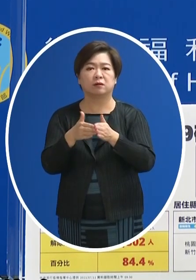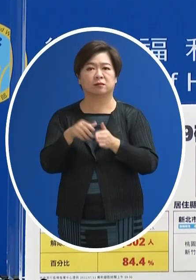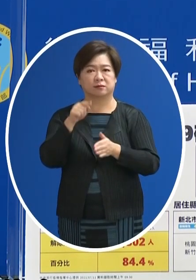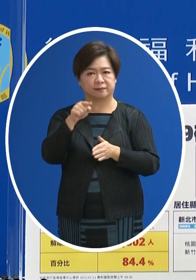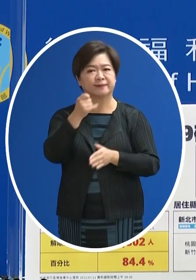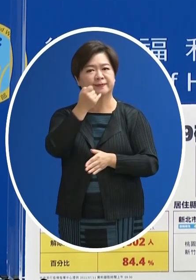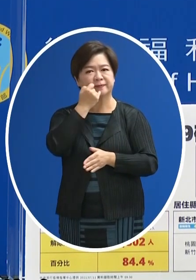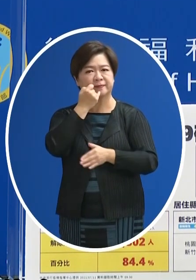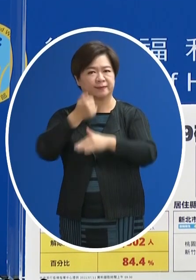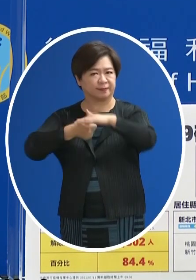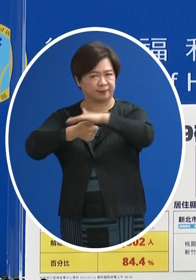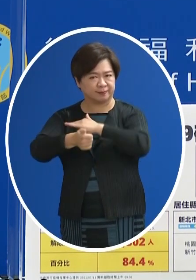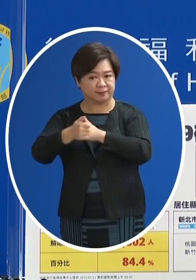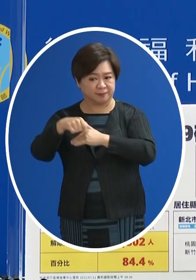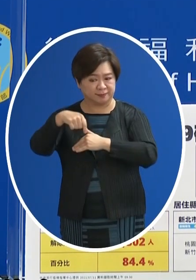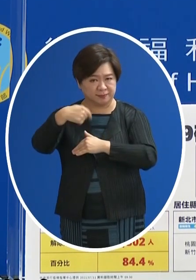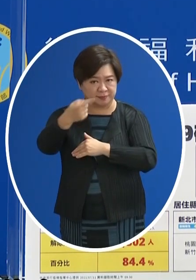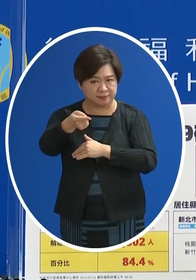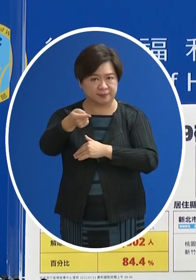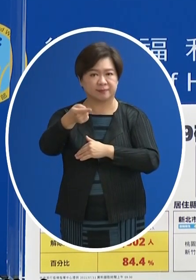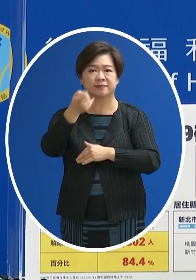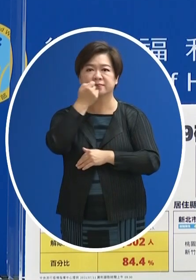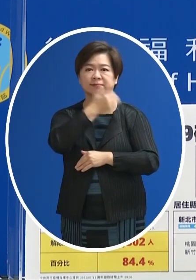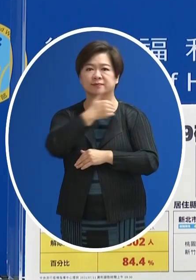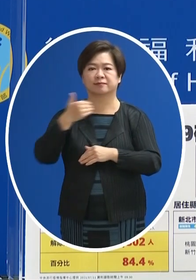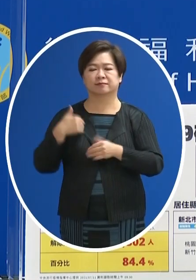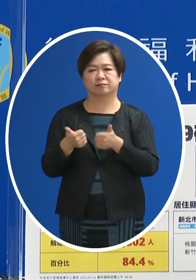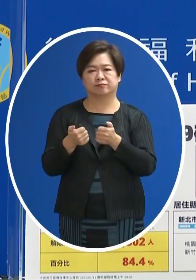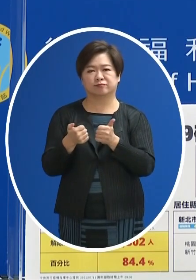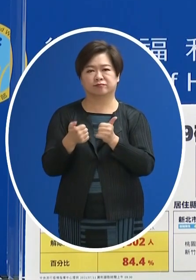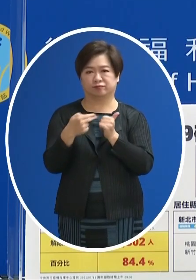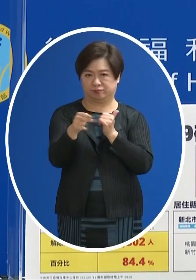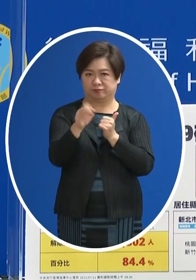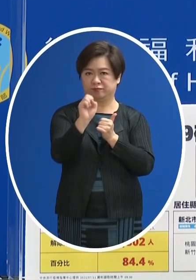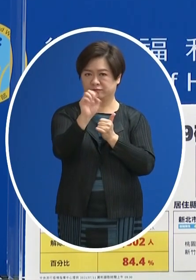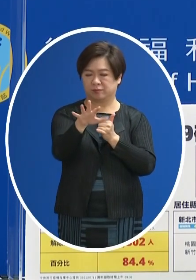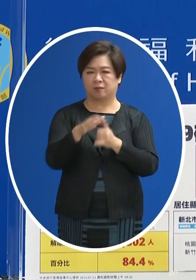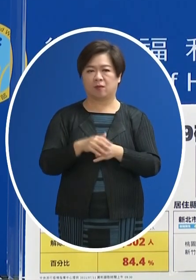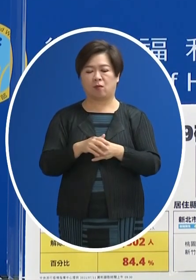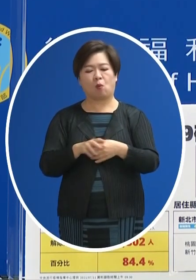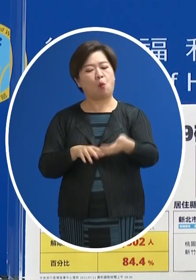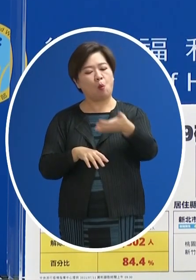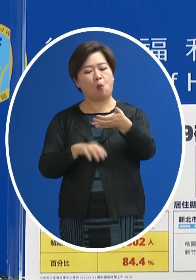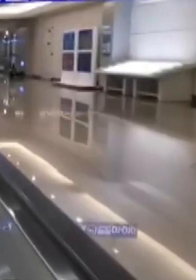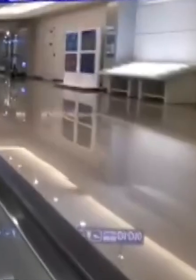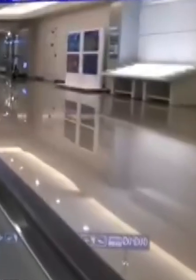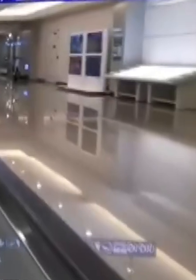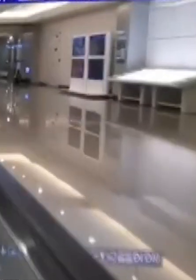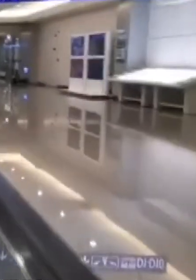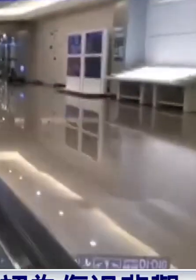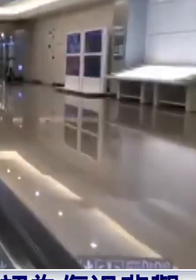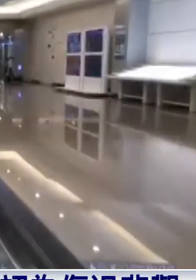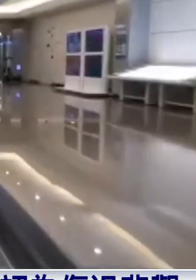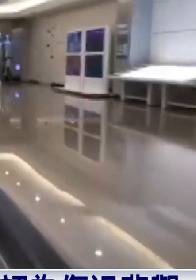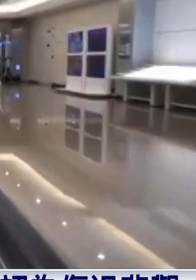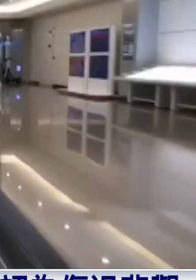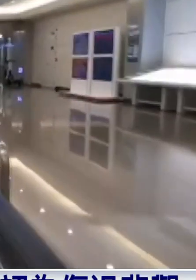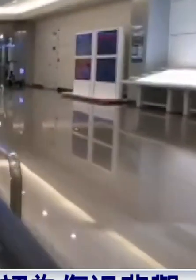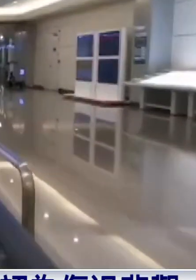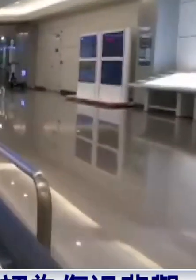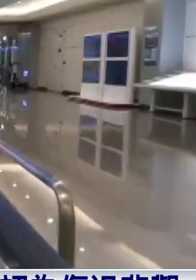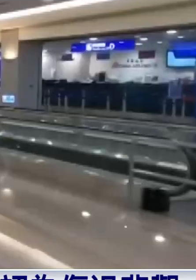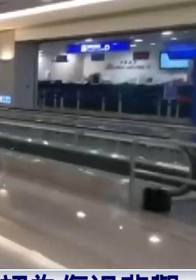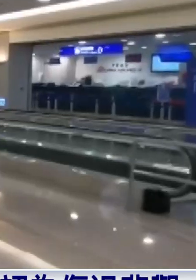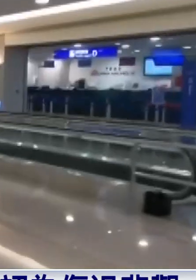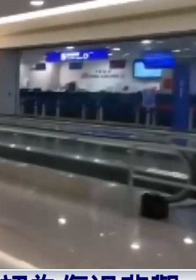您才会进入接下来就是可能会收到简讯的这个资格预约资格里面。 另外，对着外界无期的民众